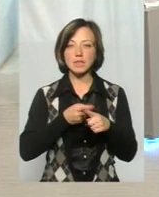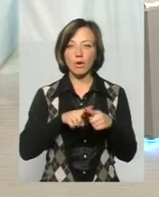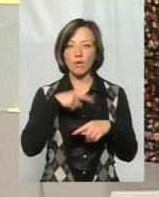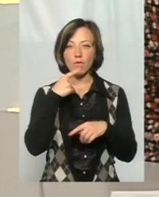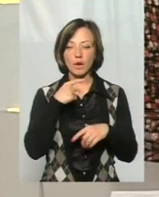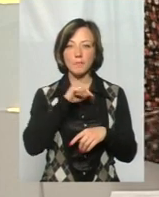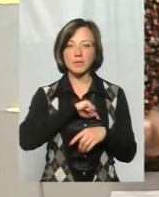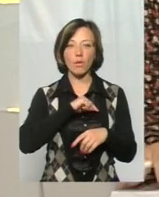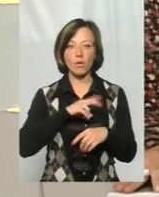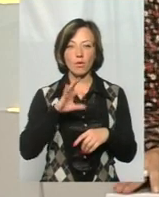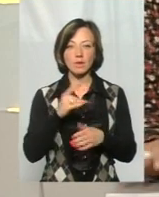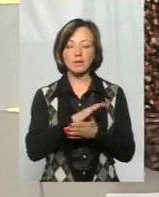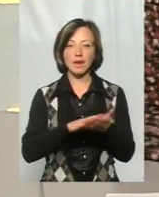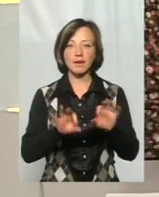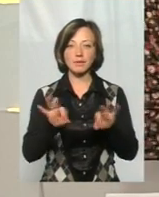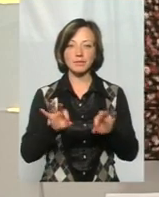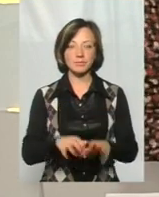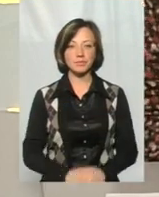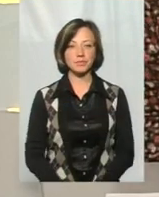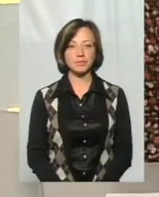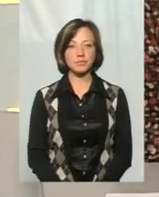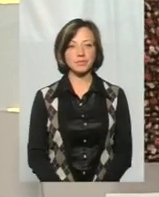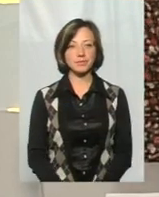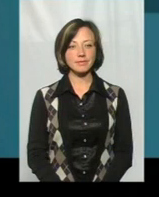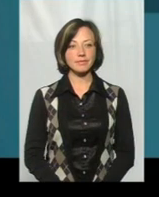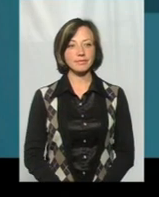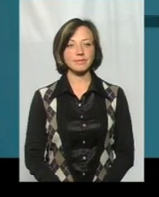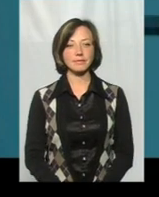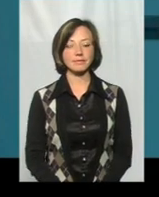говорять і психологи. Про це далі коментує Марина Маліновська.